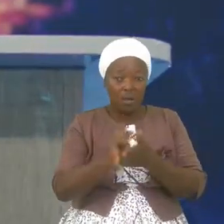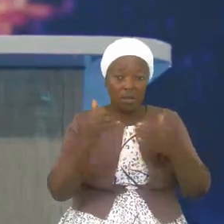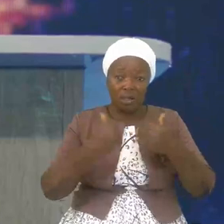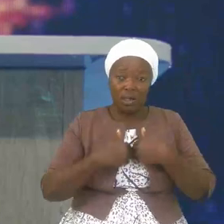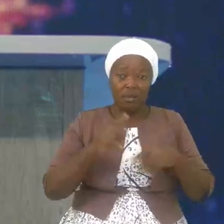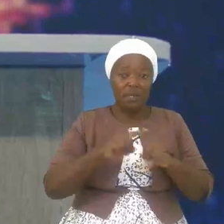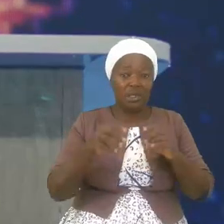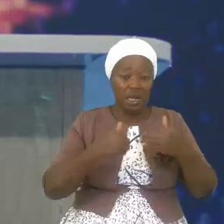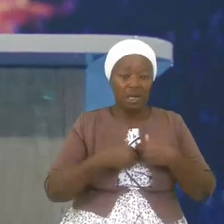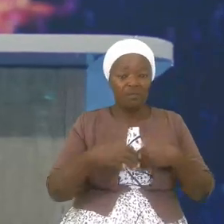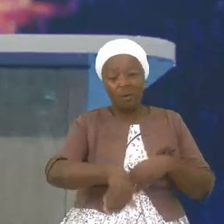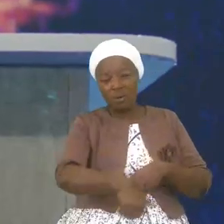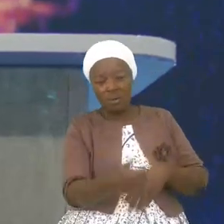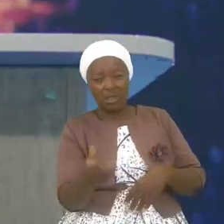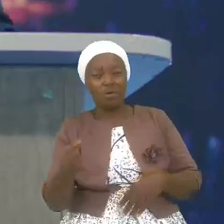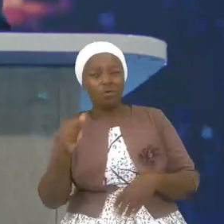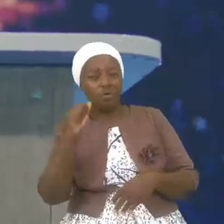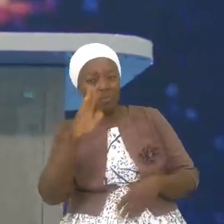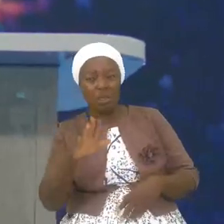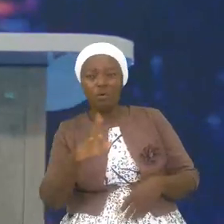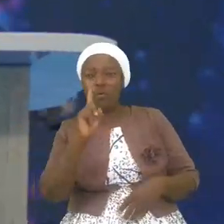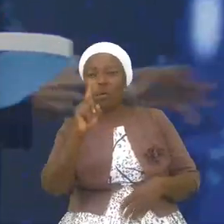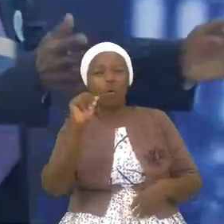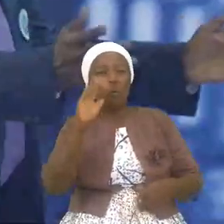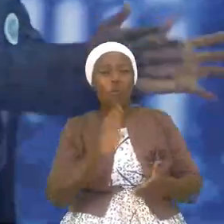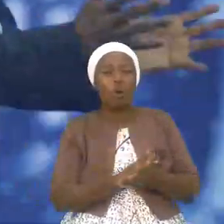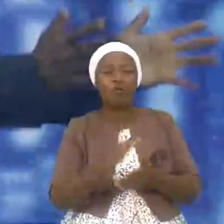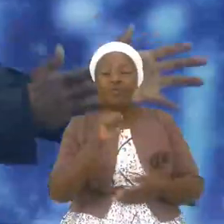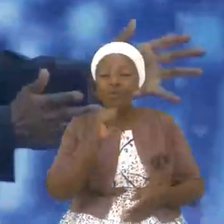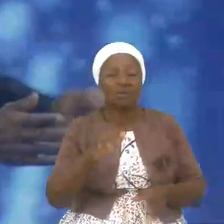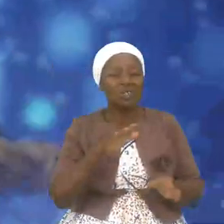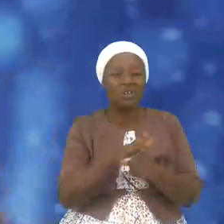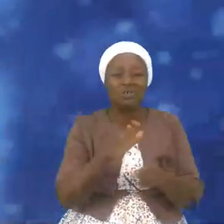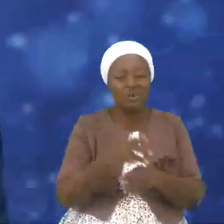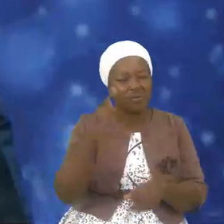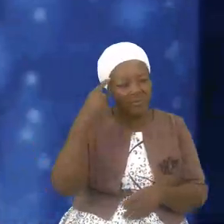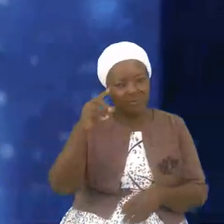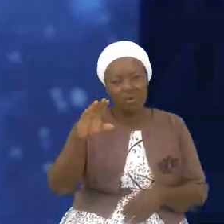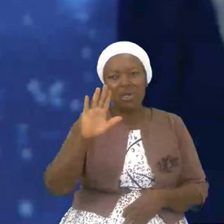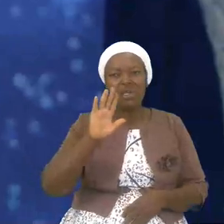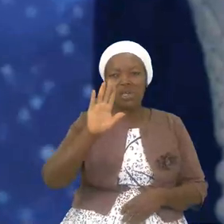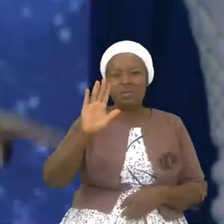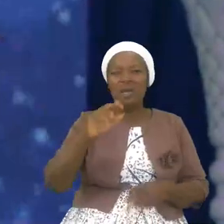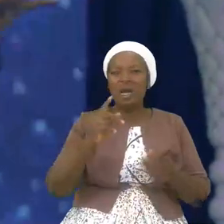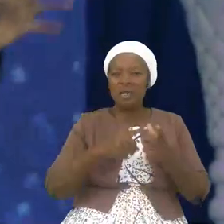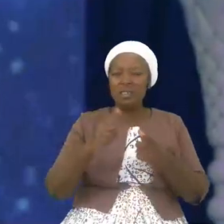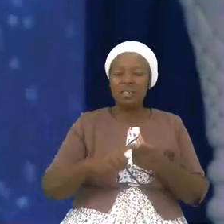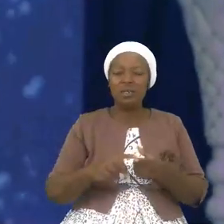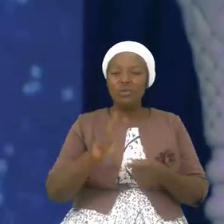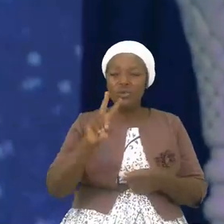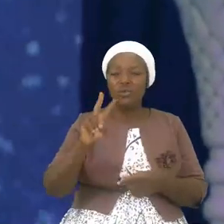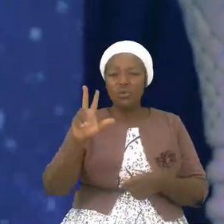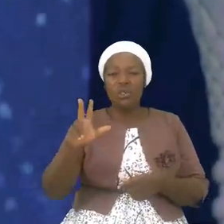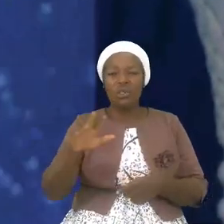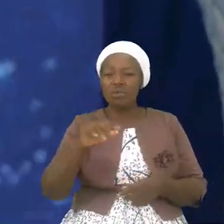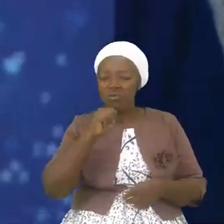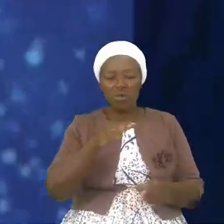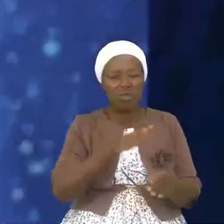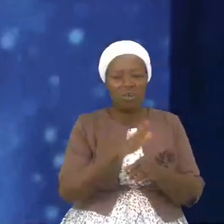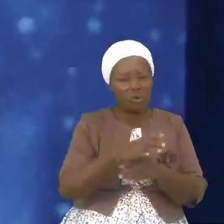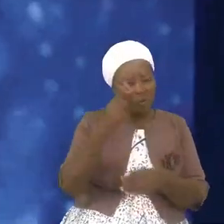concubines. Une seule femme n'était pas suffisante pour lui. Deux, trois n'étaient pas suffisantes pour lui. Et toutes